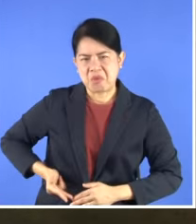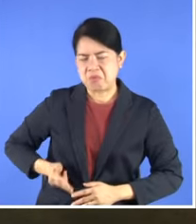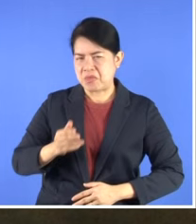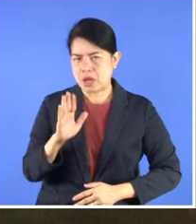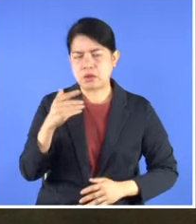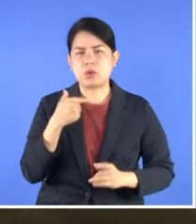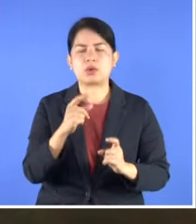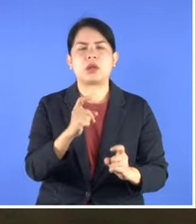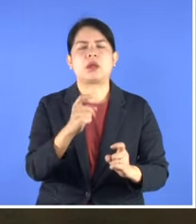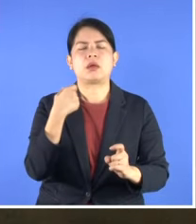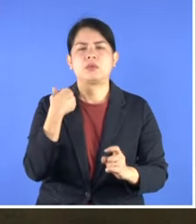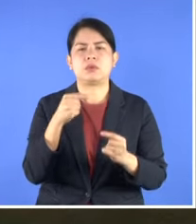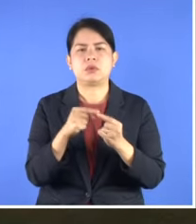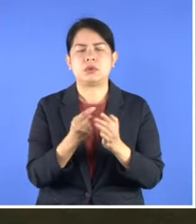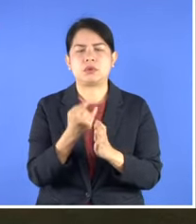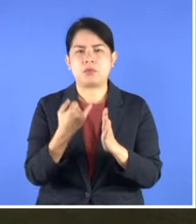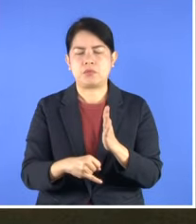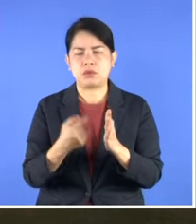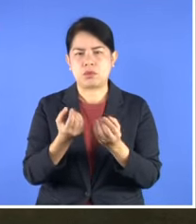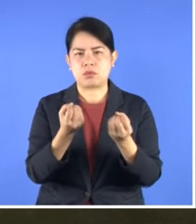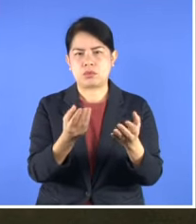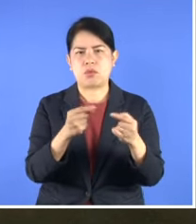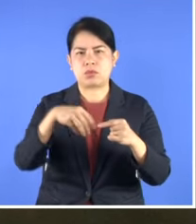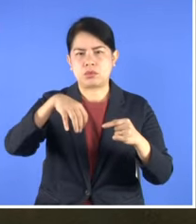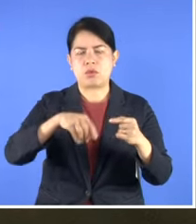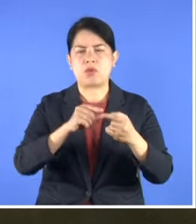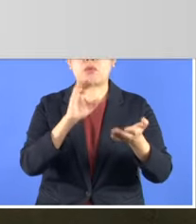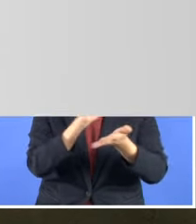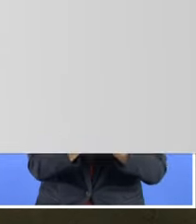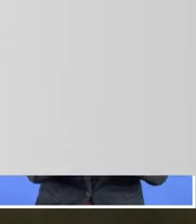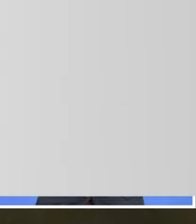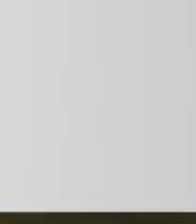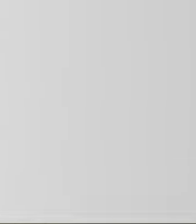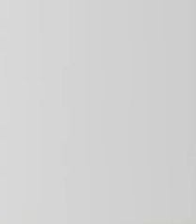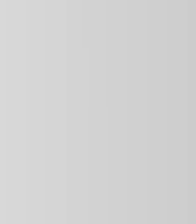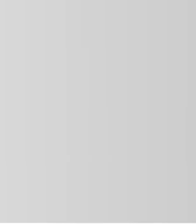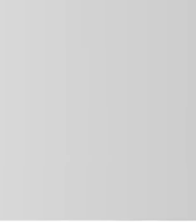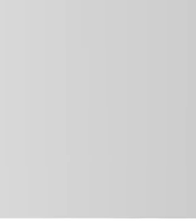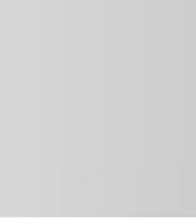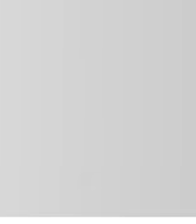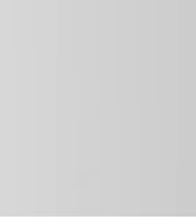ในเมืองหมู่บ้านนี่นะครับก็นำตัวส่งโรงพักผักไห่ดำเนินคดีตามกฎหมายกันต่อไป ค่ะ